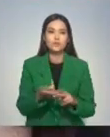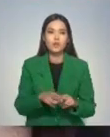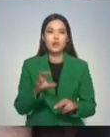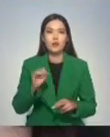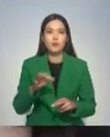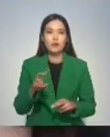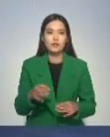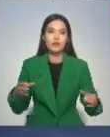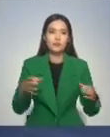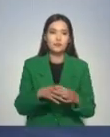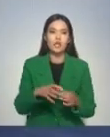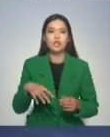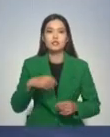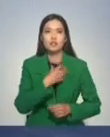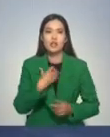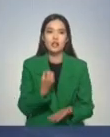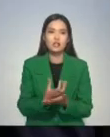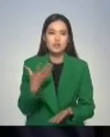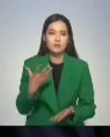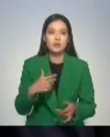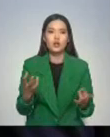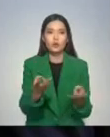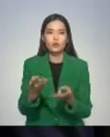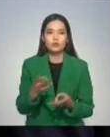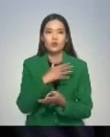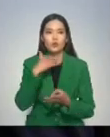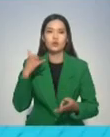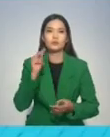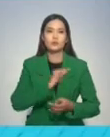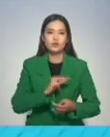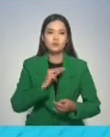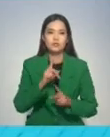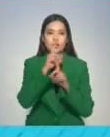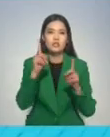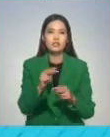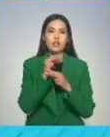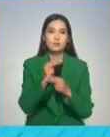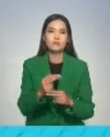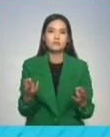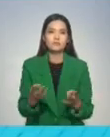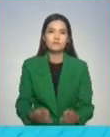Аманат партиясы жұртшылықтың нақты мәселелерін шешуді көздейтін жұмыстарға ерекше мән беруі тиіс.